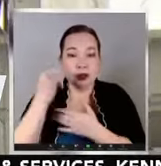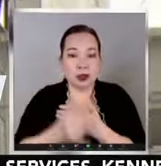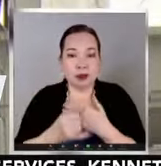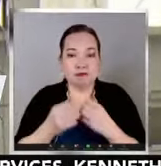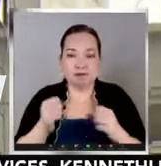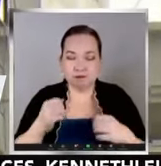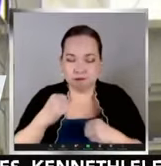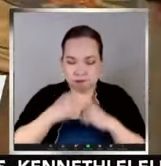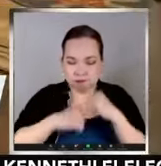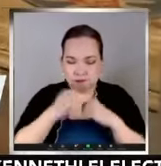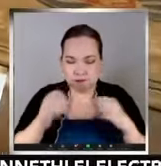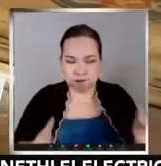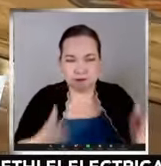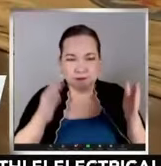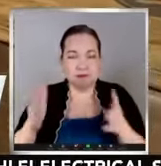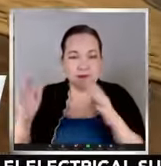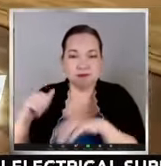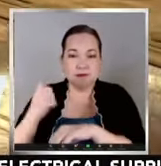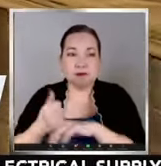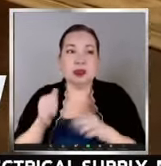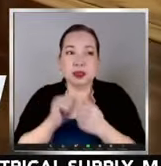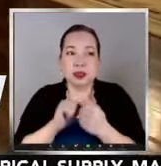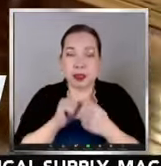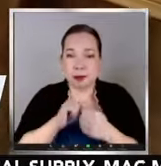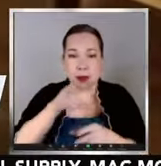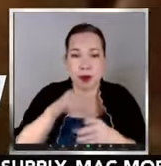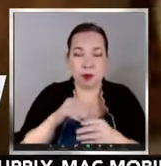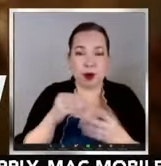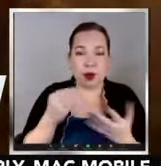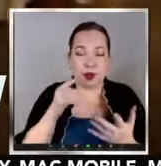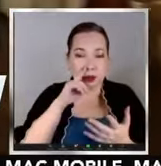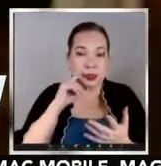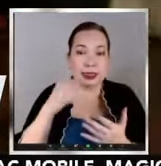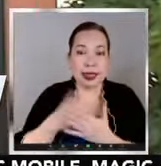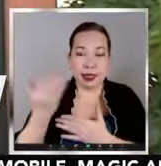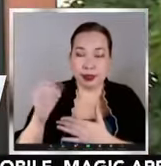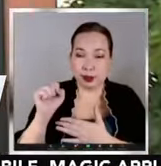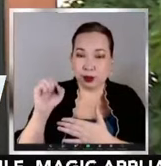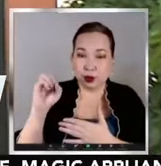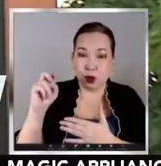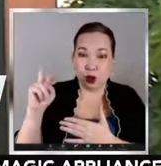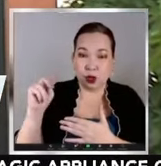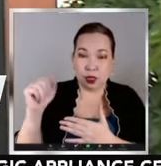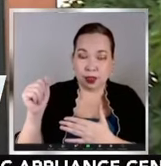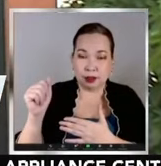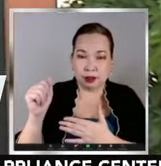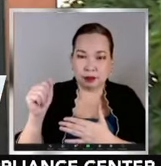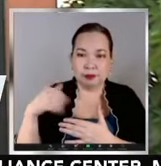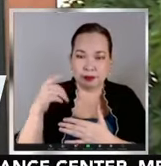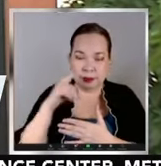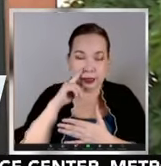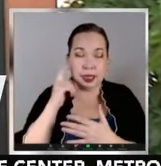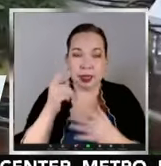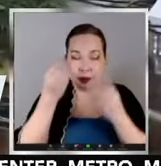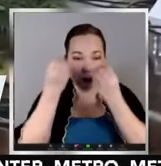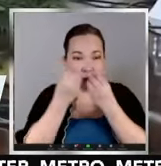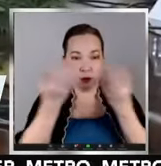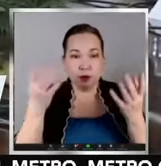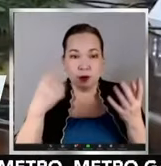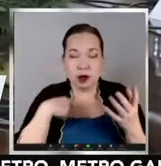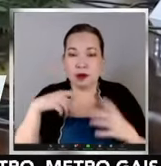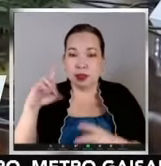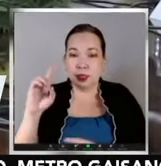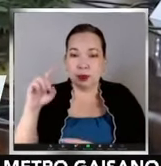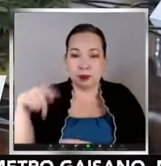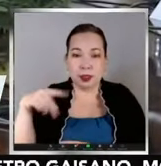nais na raw maisama sa ulat ng Pangulo sa Bayan sa kanyang susunod na State of the Nation Address. Iniulat yan ni Department of Public Works and Highways o